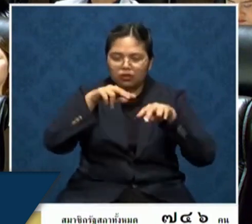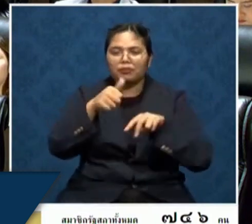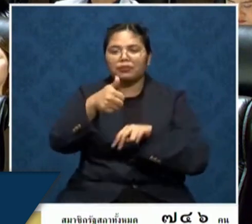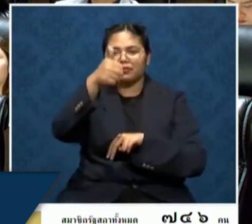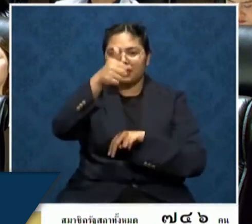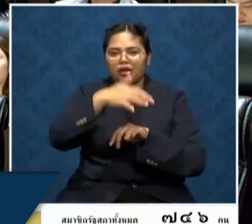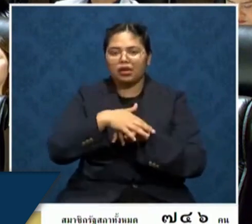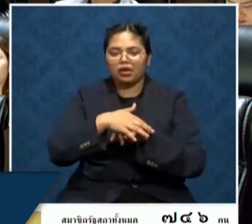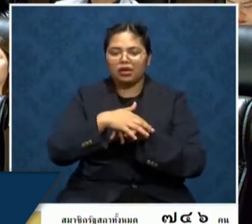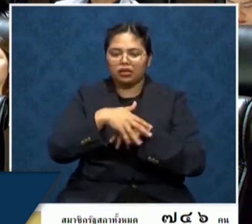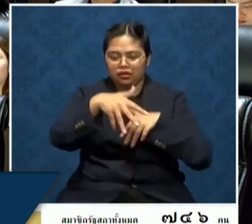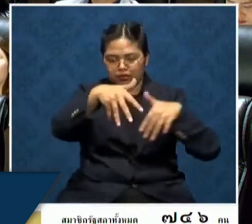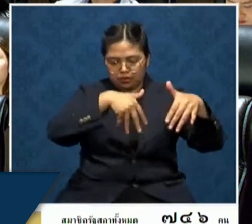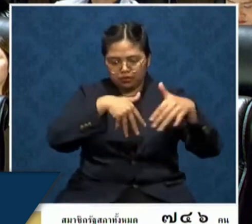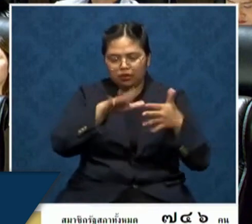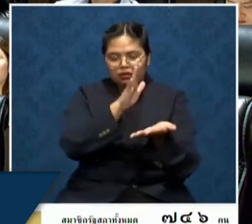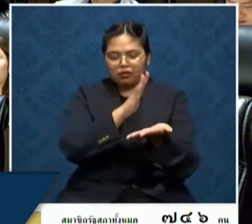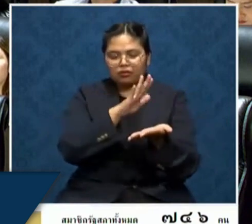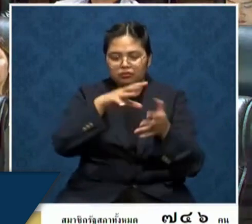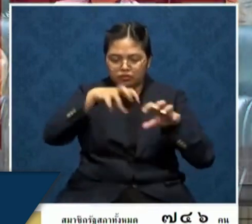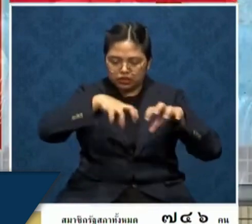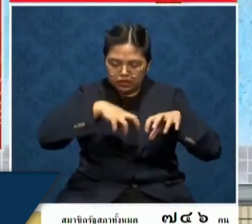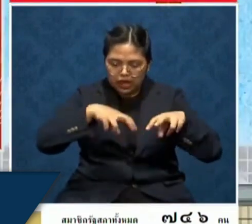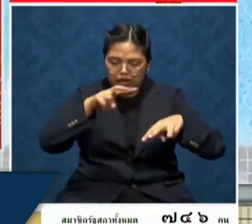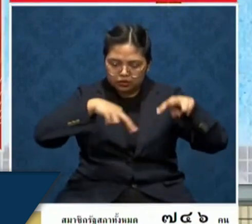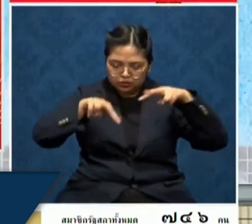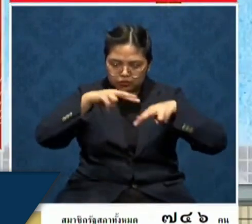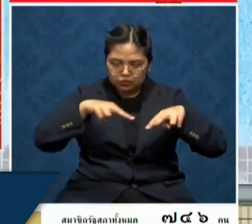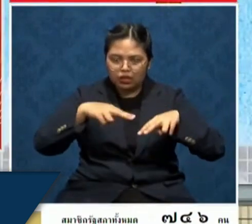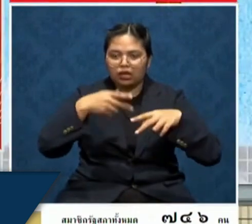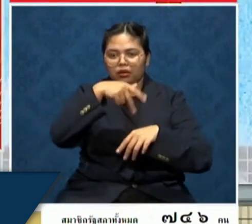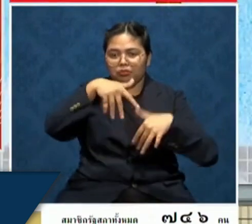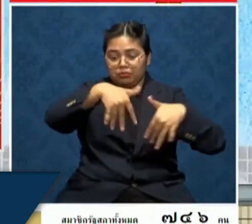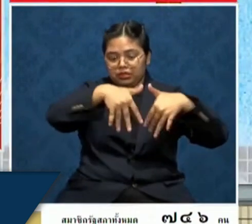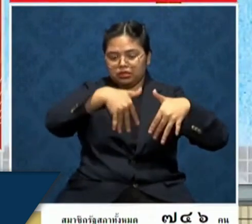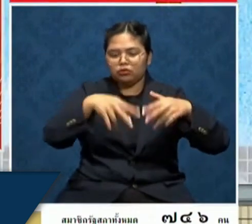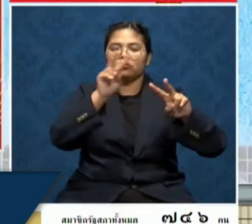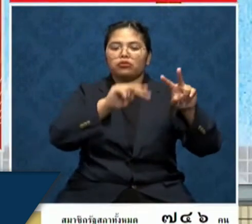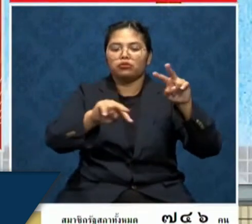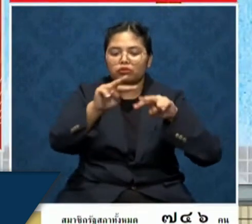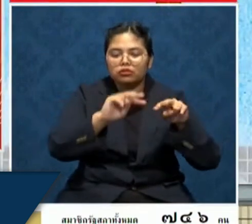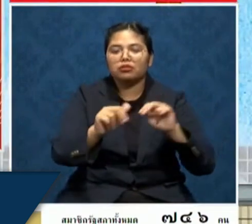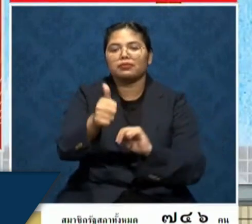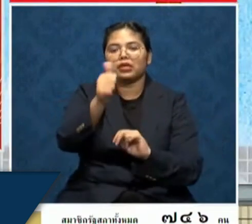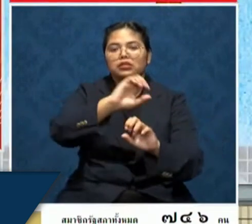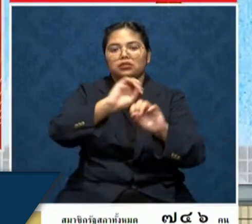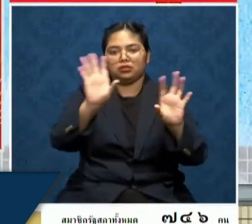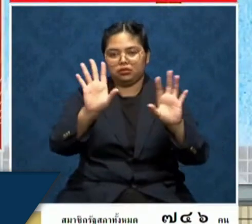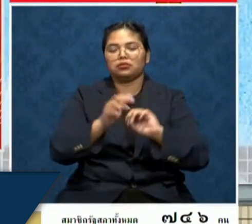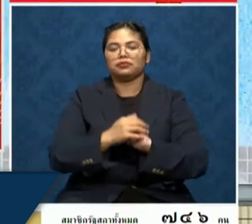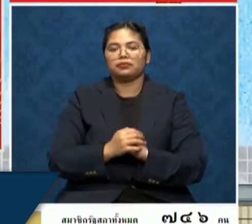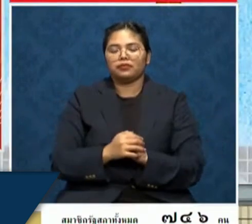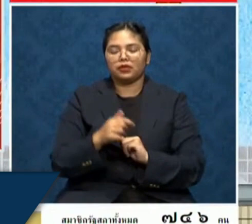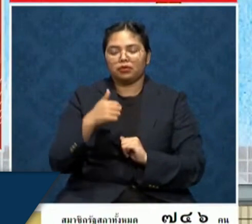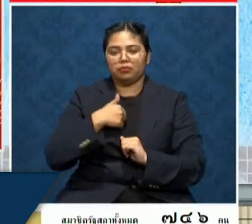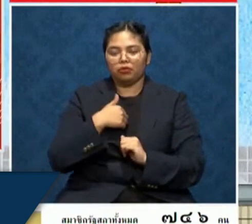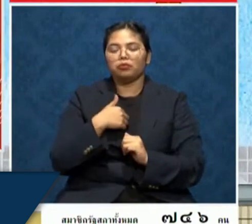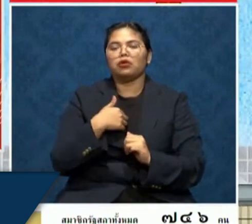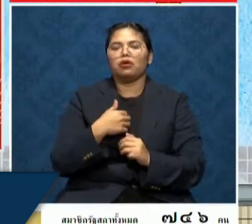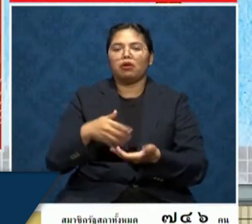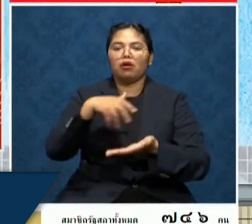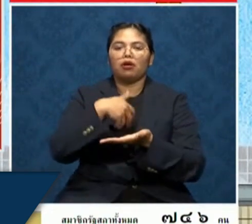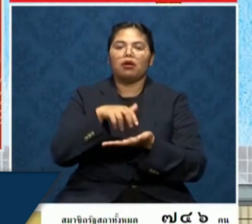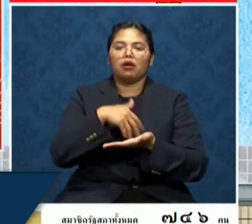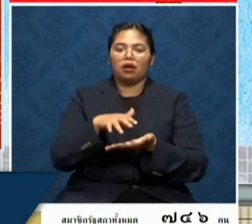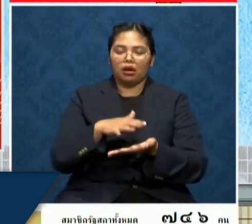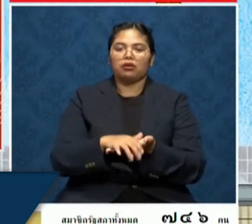และของประชาชนรวมถึงพวกเราในการตรวจสอบผมขออภิปรายนโยบายที่เกี่ยวข้องกับ